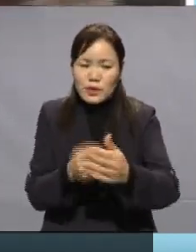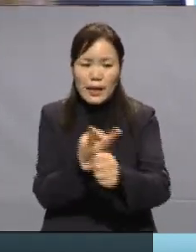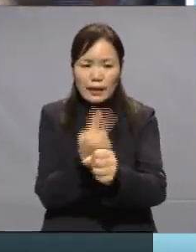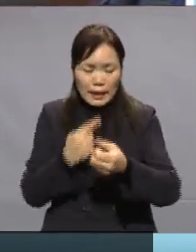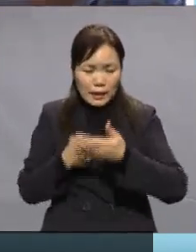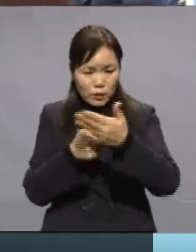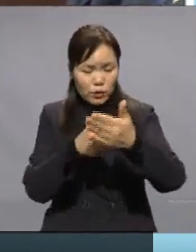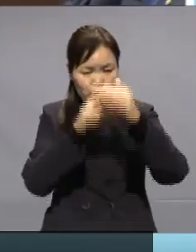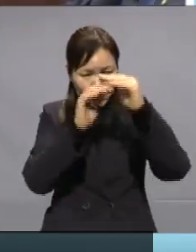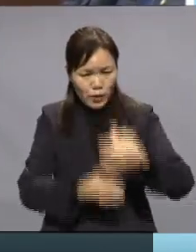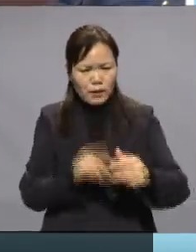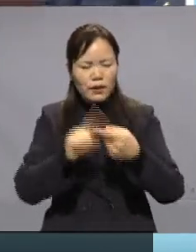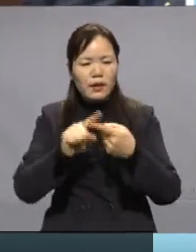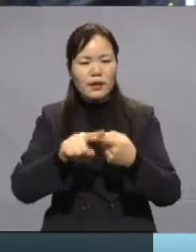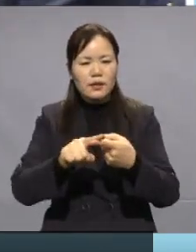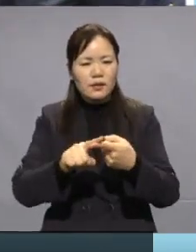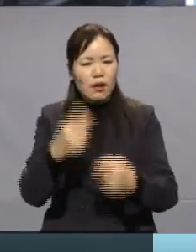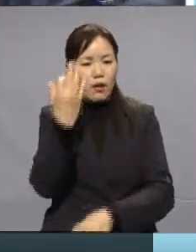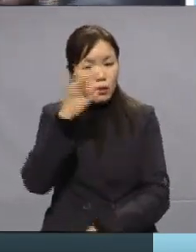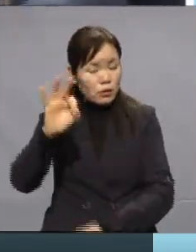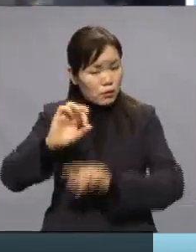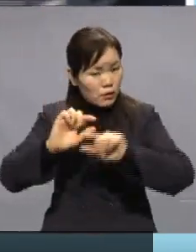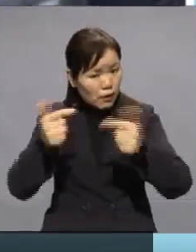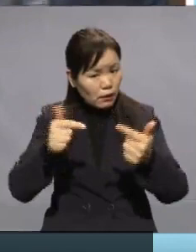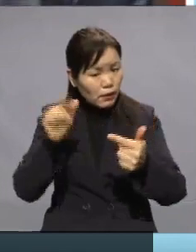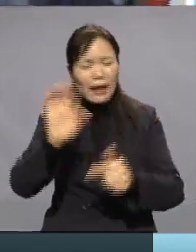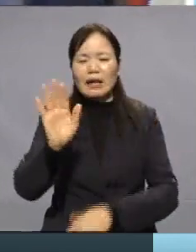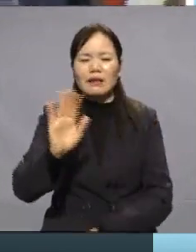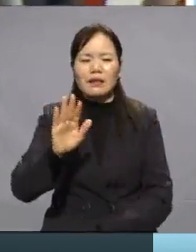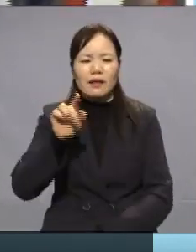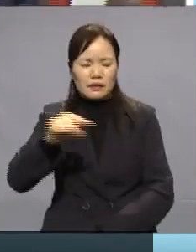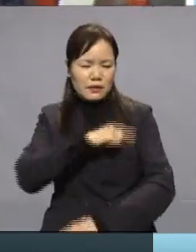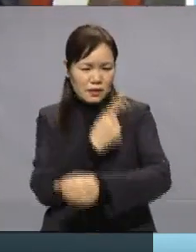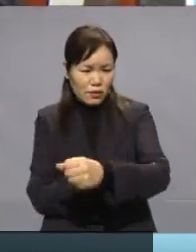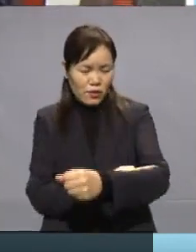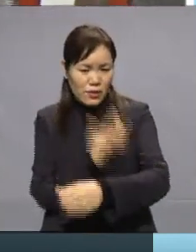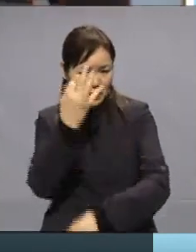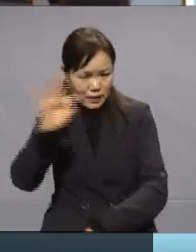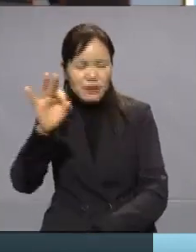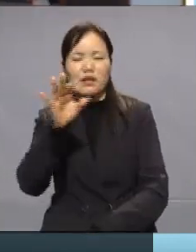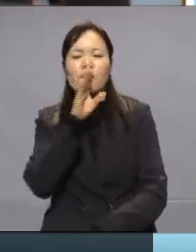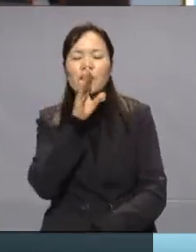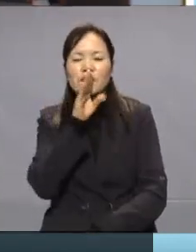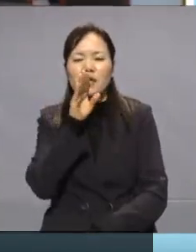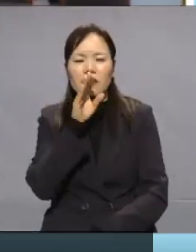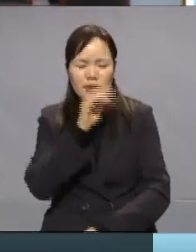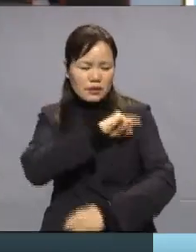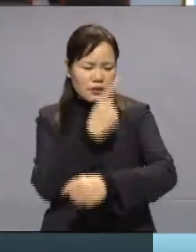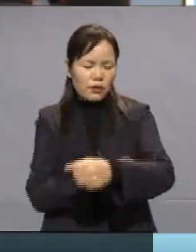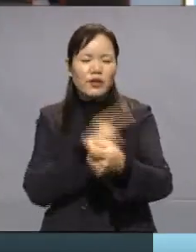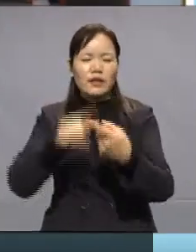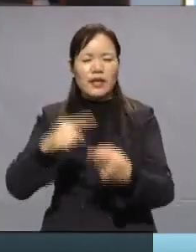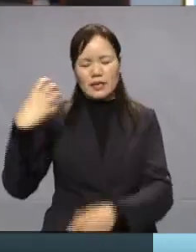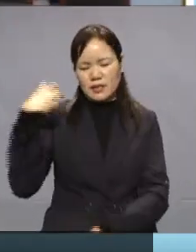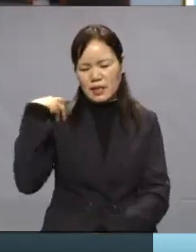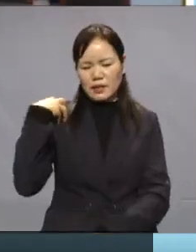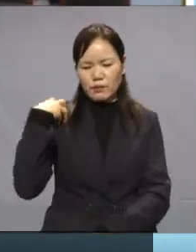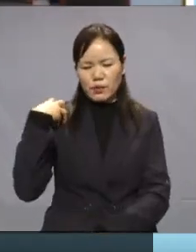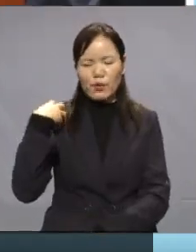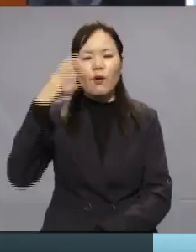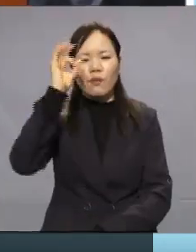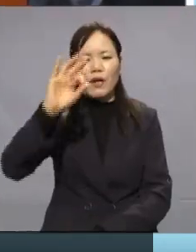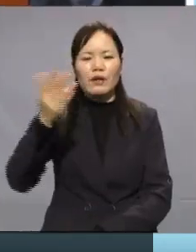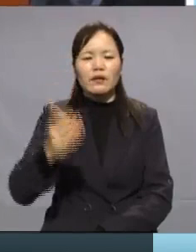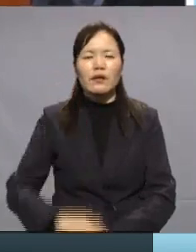탄핵소추화를 부정하는 것은 아닙니다 그 권한을 인정하되 그 권한에 따른 책임도 우리가 따져봐야 한다 이런 겁니다 그리고 민주당